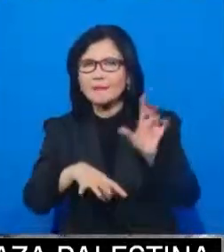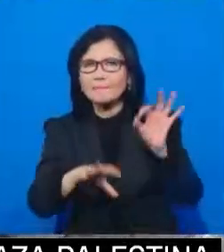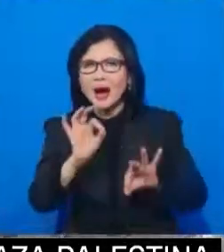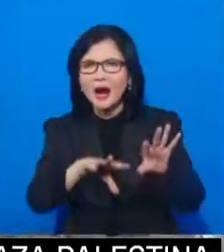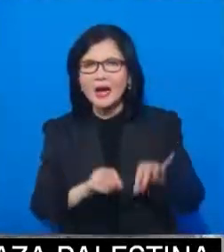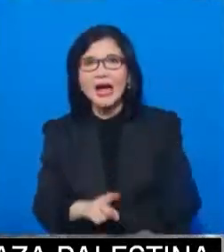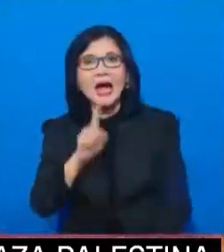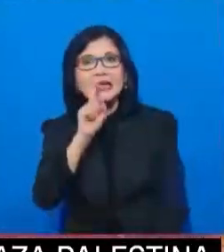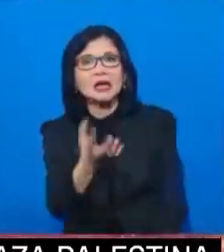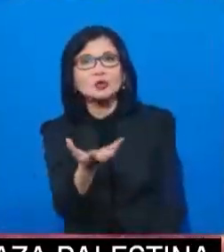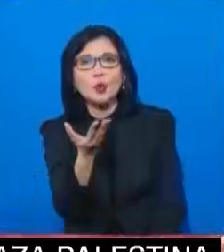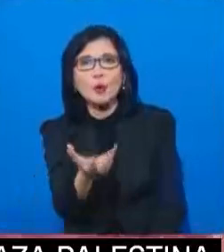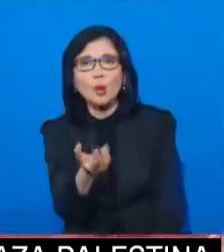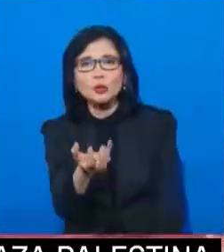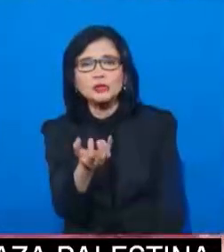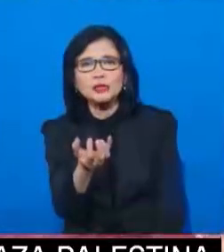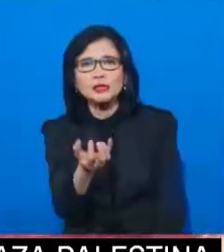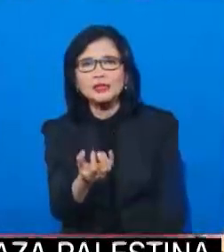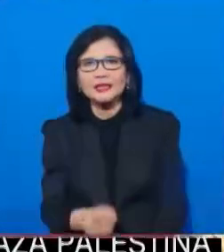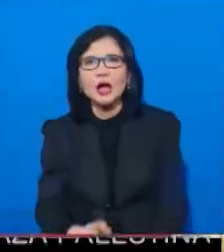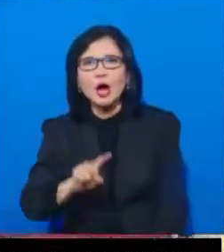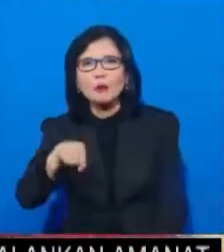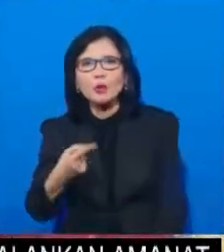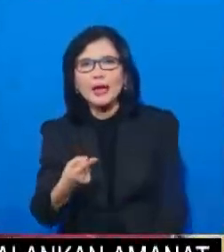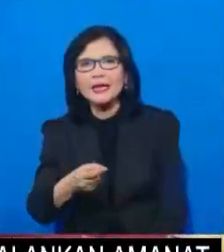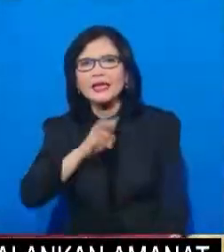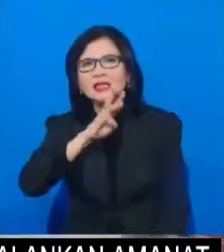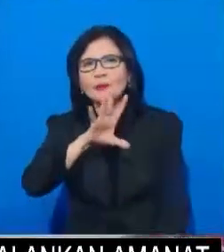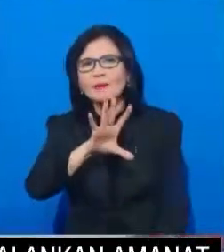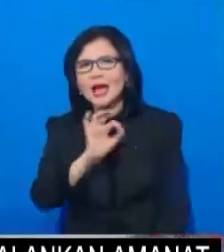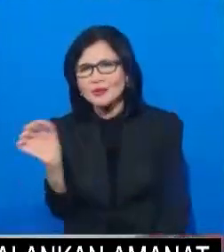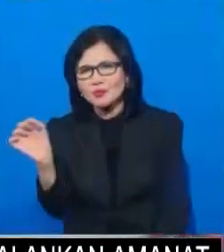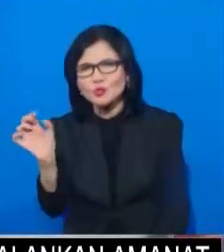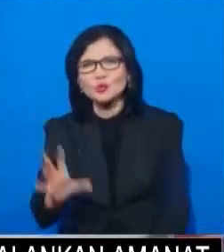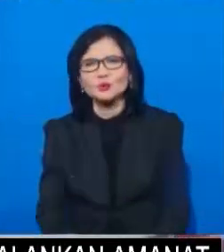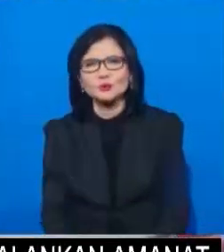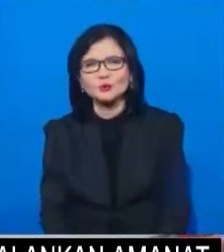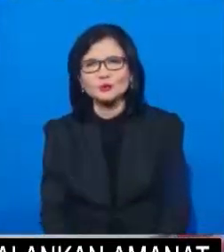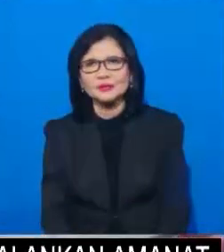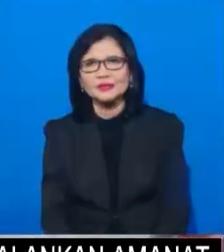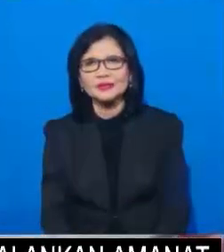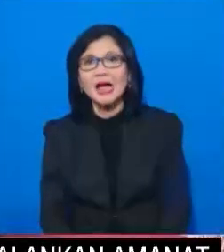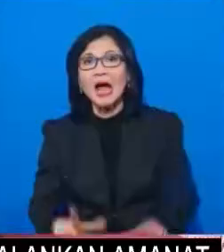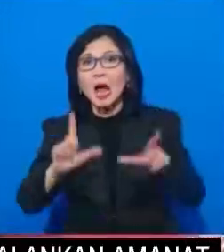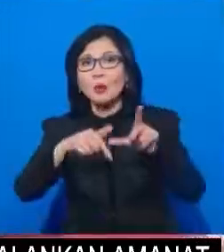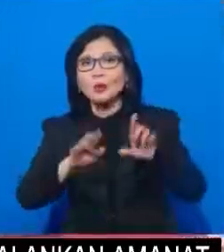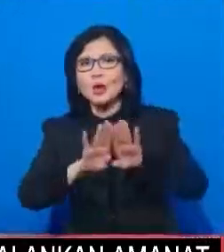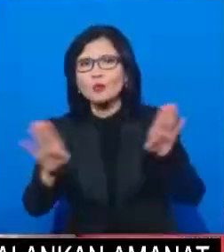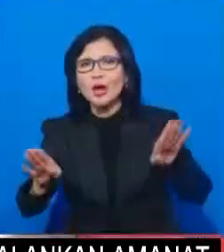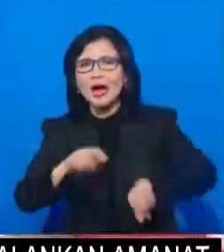Seporsi sop kaki kambing bisa Anda nikmati dengan harga mulai dari Rp35.000. Warung ini buka setiap hari mulai